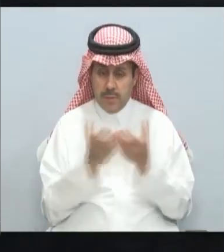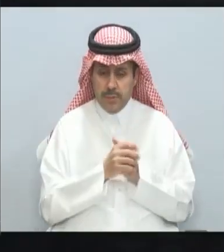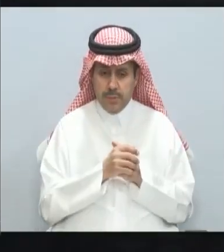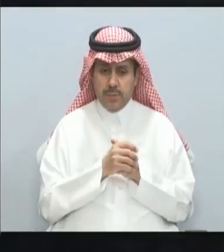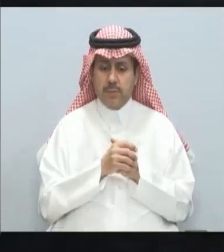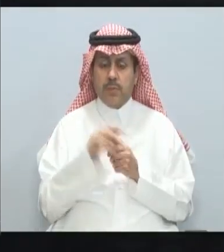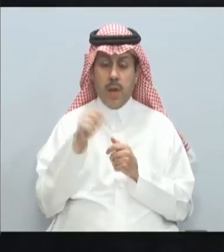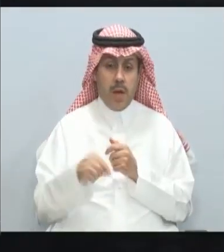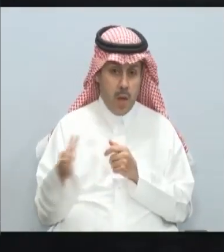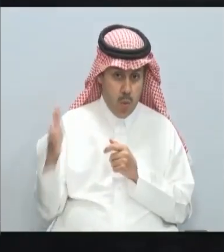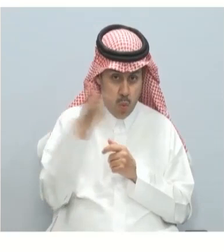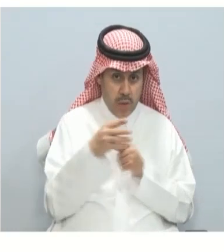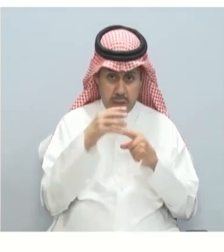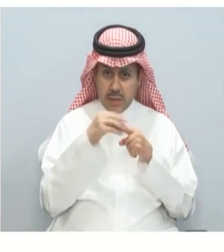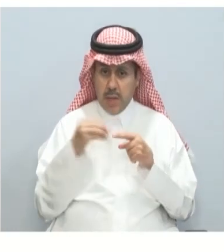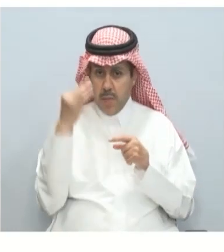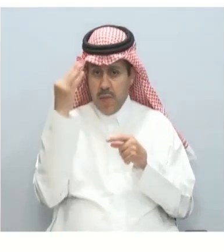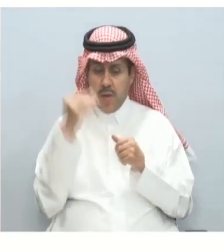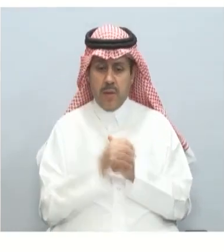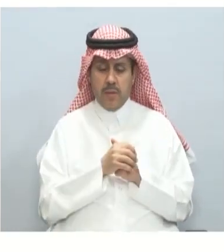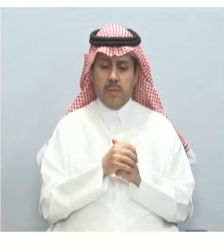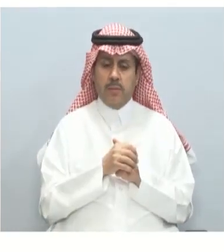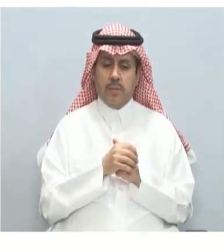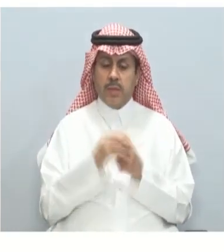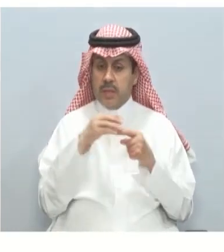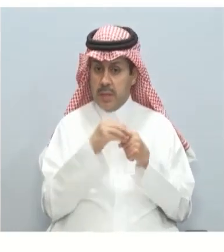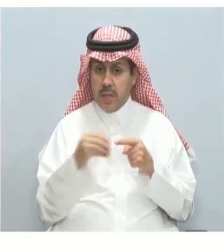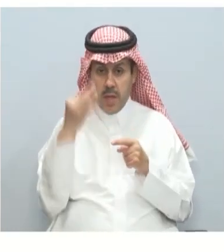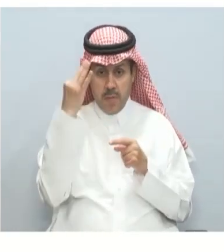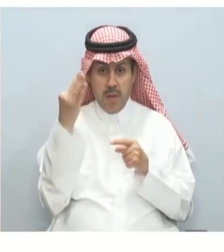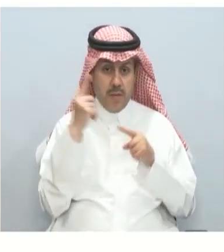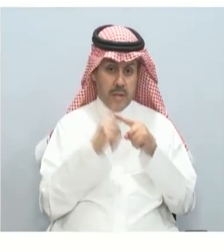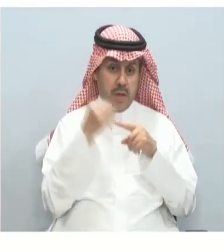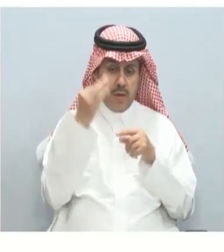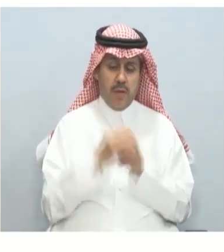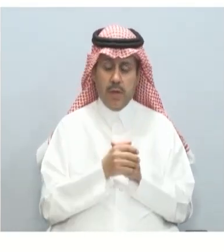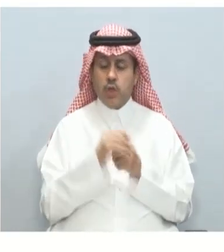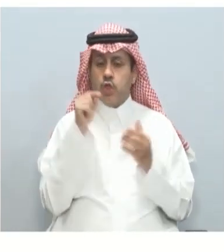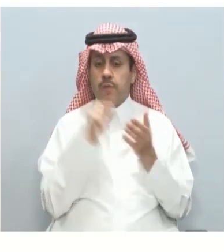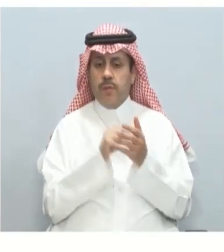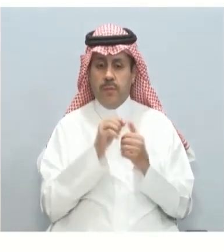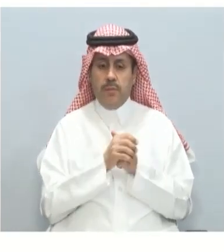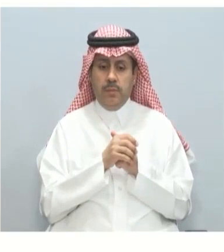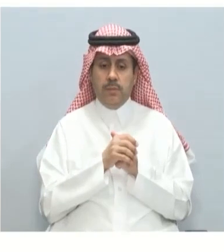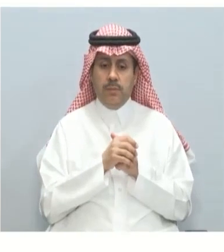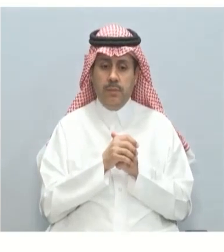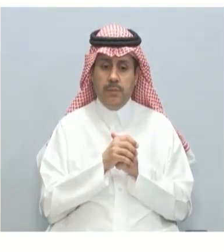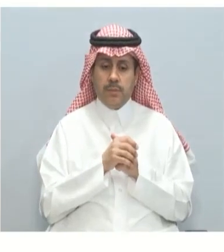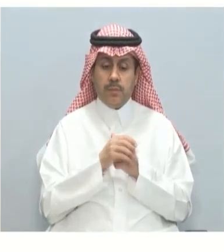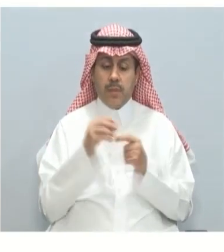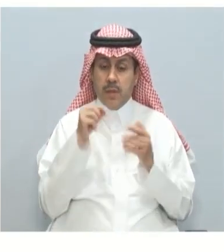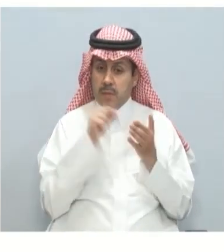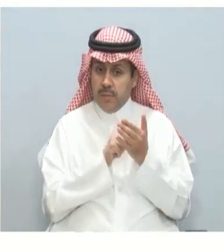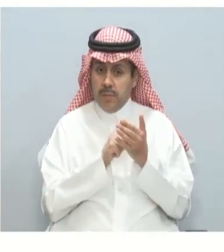الان لو عوضنا بالسالب ثلاثه كم راح يطلع لنا هنا سالث 3 ص0 ص0 في سالب ا ص0 ص0 ناص